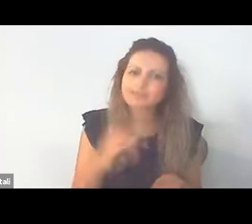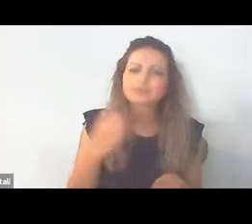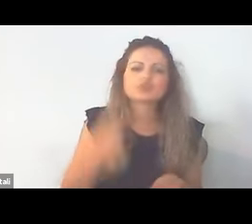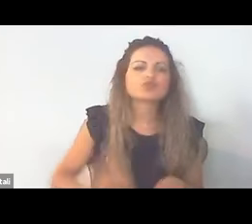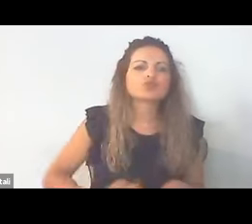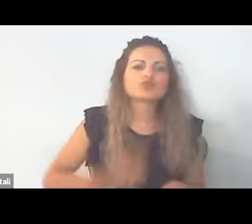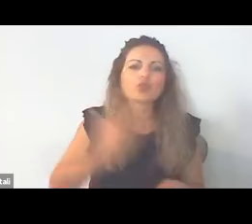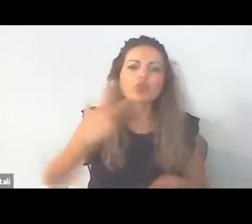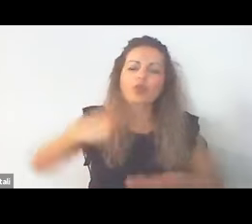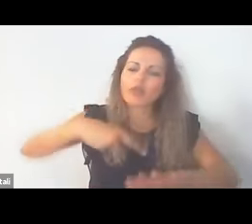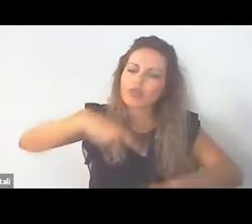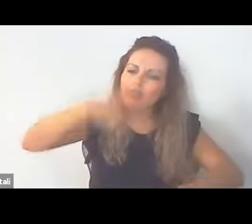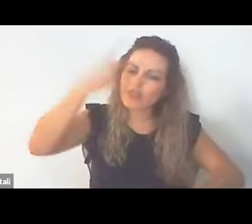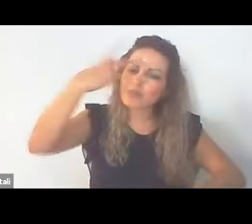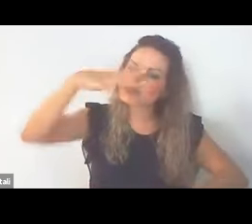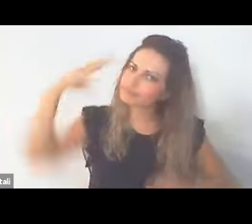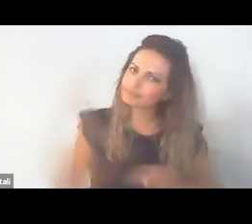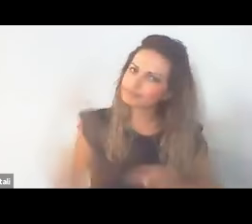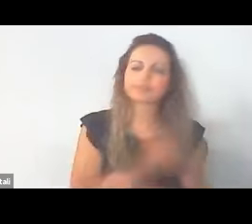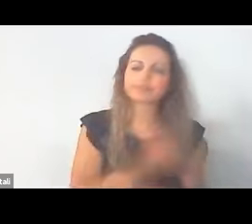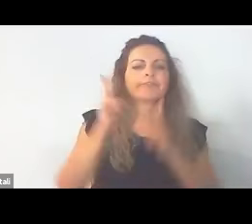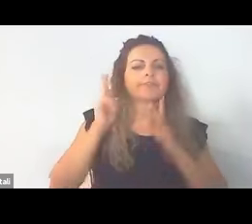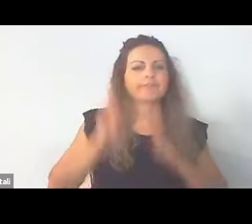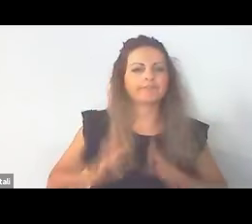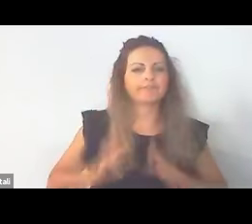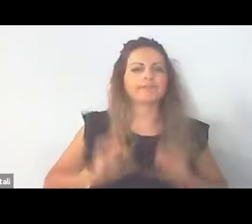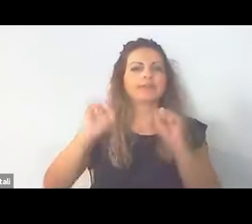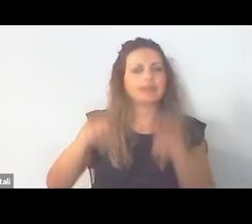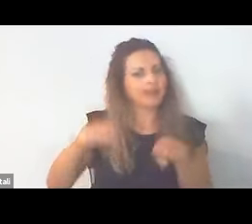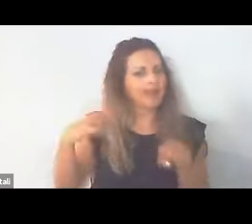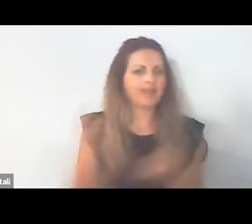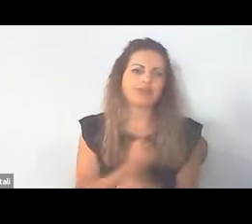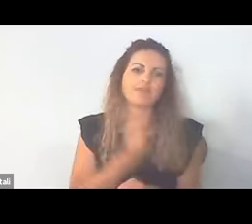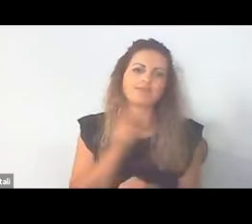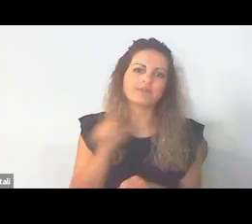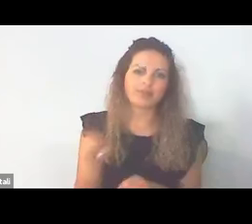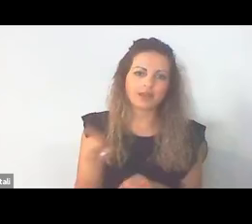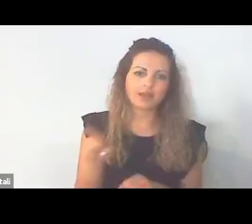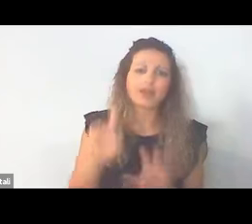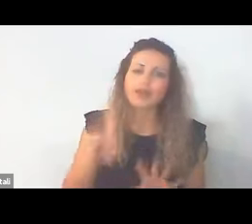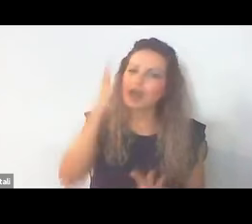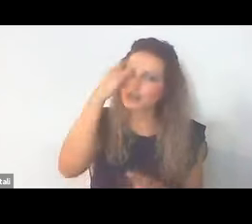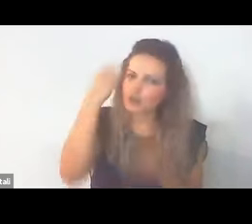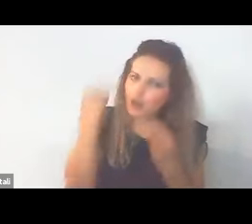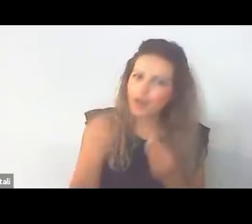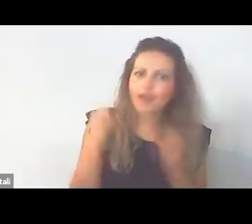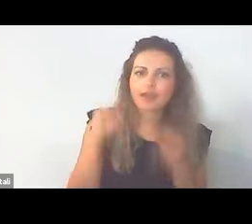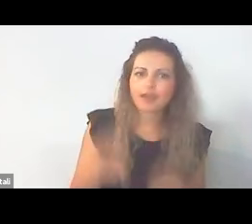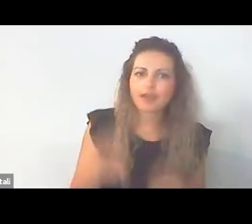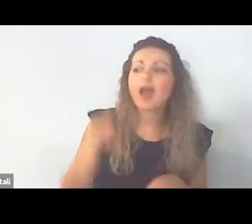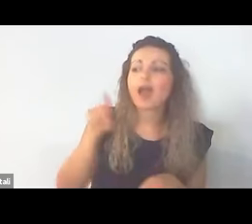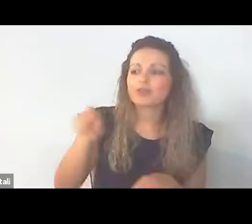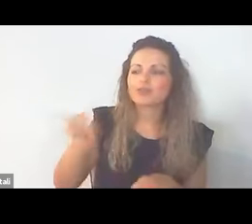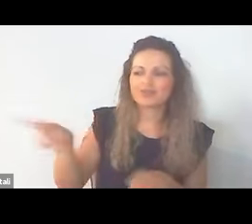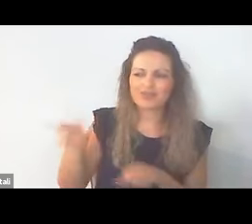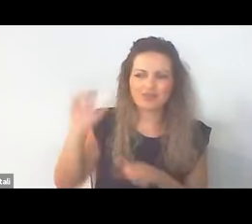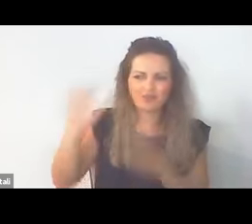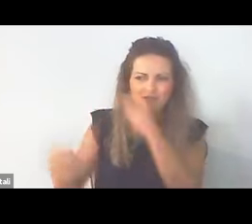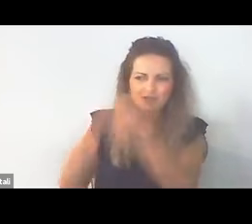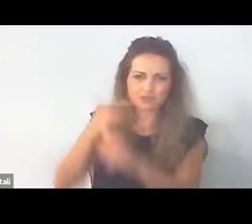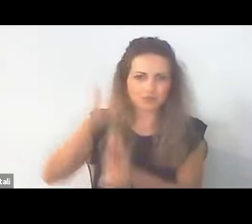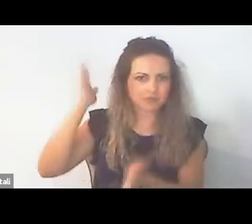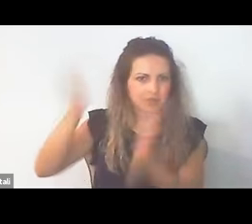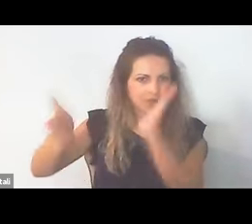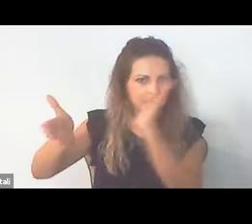είδους περιπτώσεις. Παρ' όλα αυτά, ξέρουμε πολύ καλά ότι αυτό ήταν μια μεγάλη νίκη του φεμινιστικού κινήματος. Γιατί